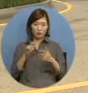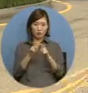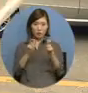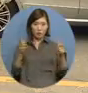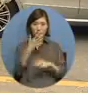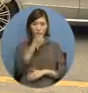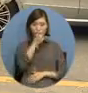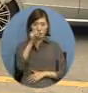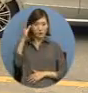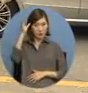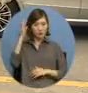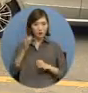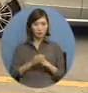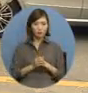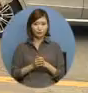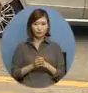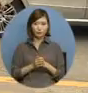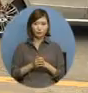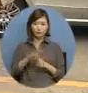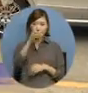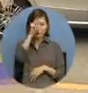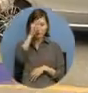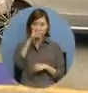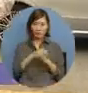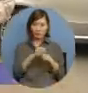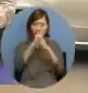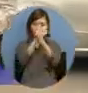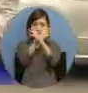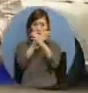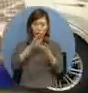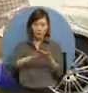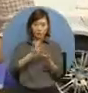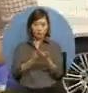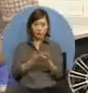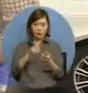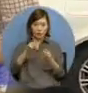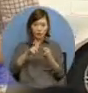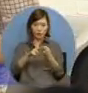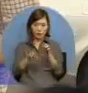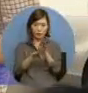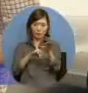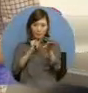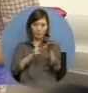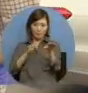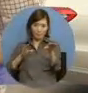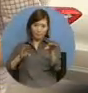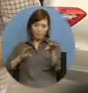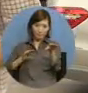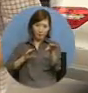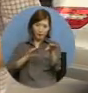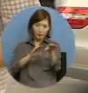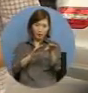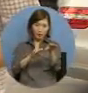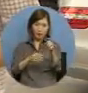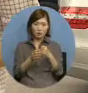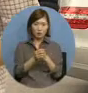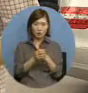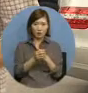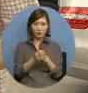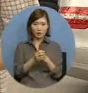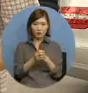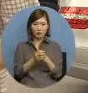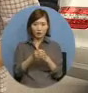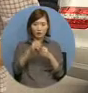기대하고 있습니다. 경찰은 신호체계 개선에 따라 차량 꼬리물기와 신호 미준수로 인한 일시적인